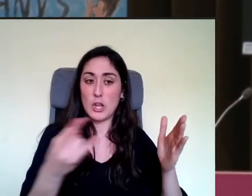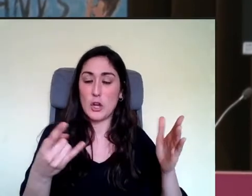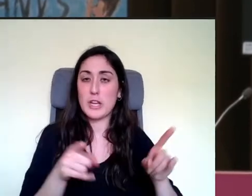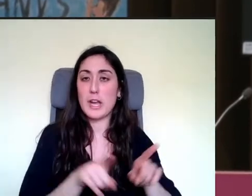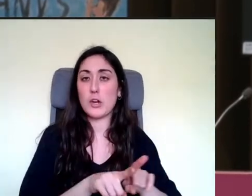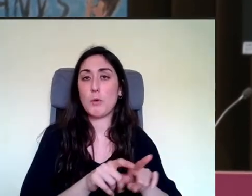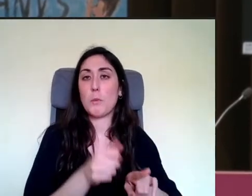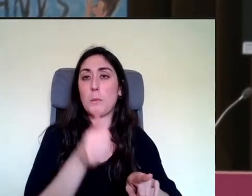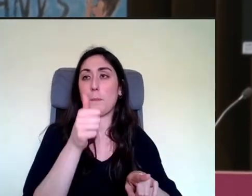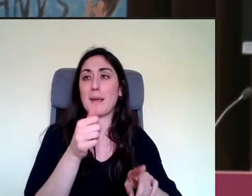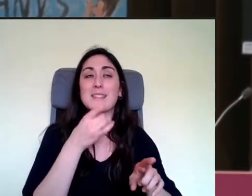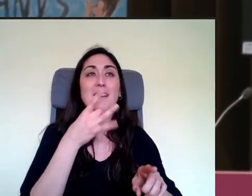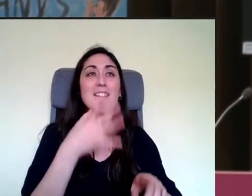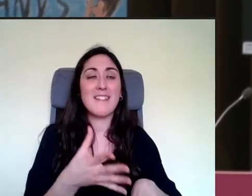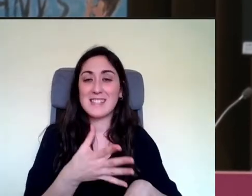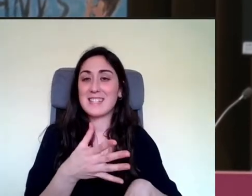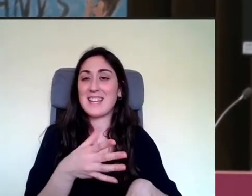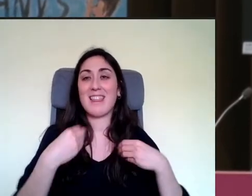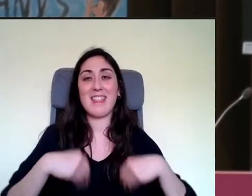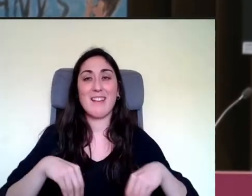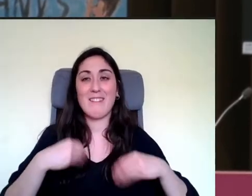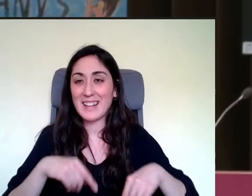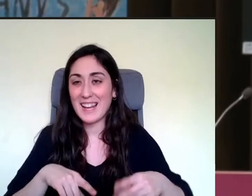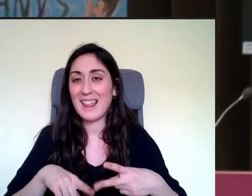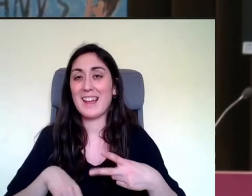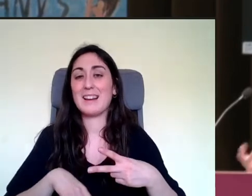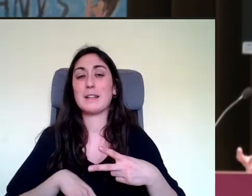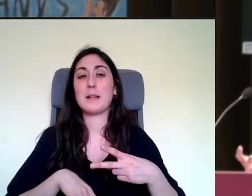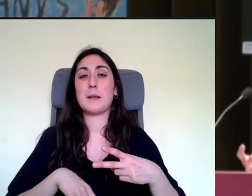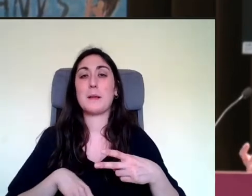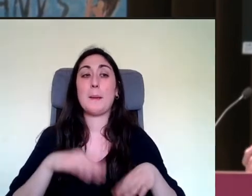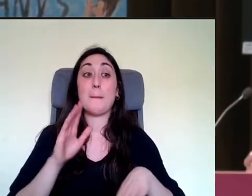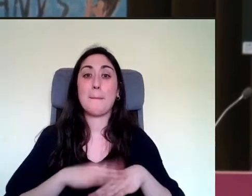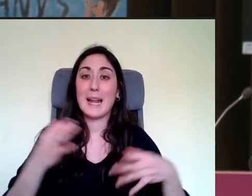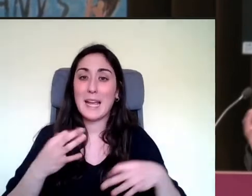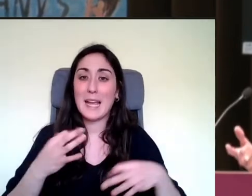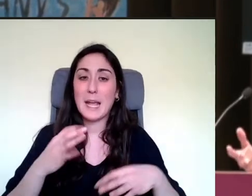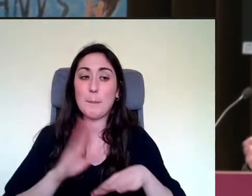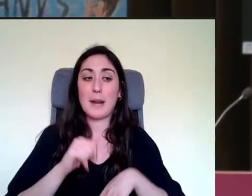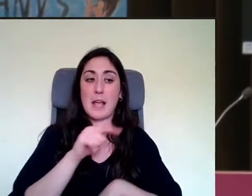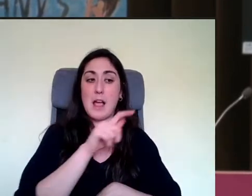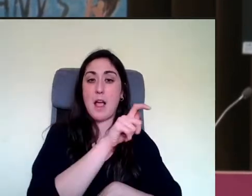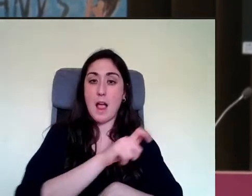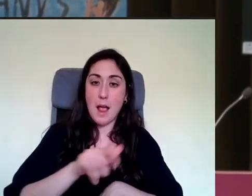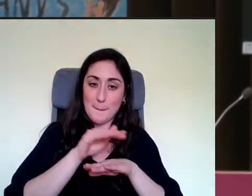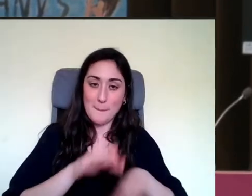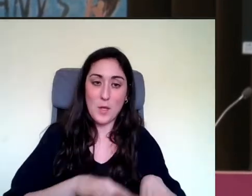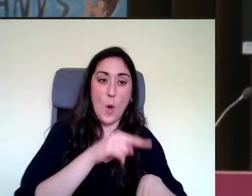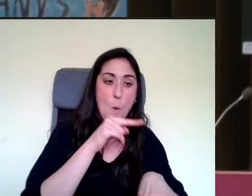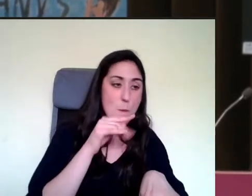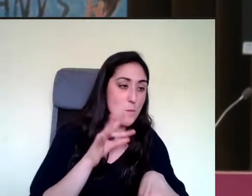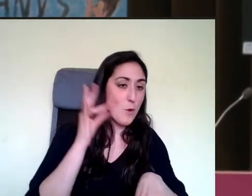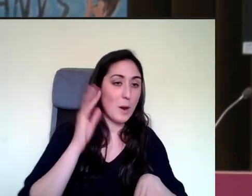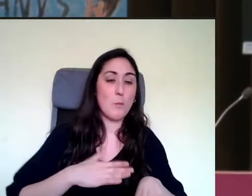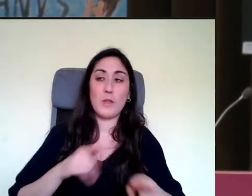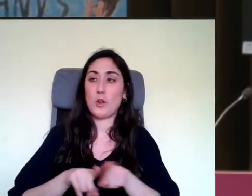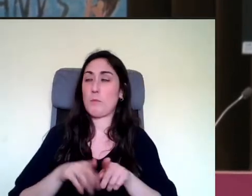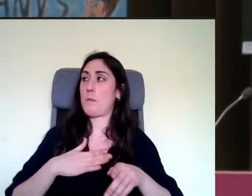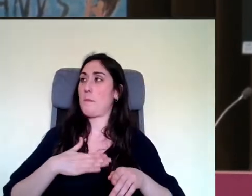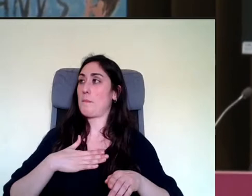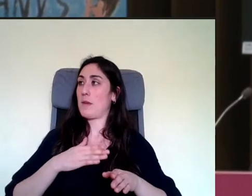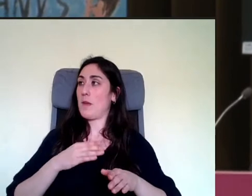més fàcil, molt més divertida, perquè tant homes com dones vegin que poden desenvolupar la seva carrera per